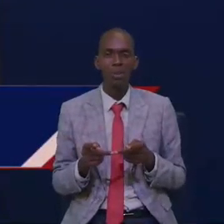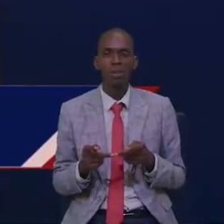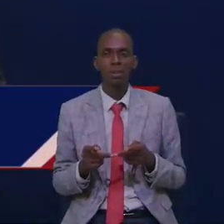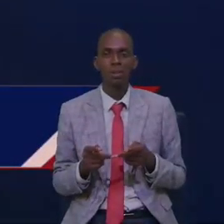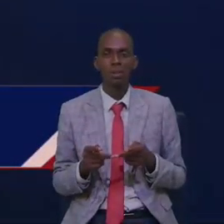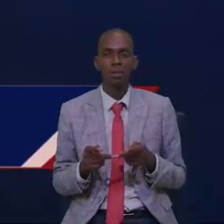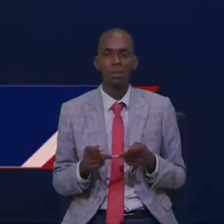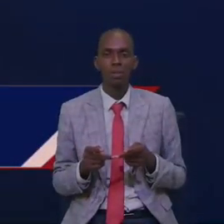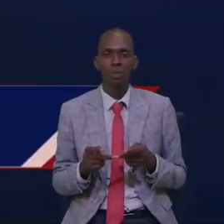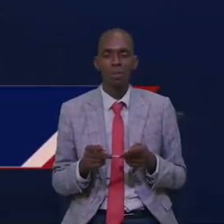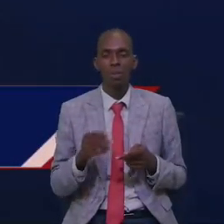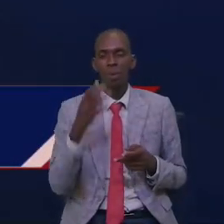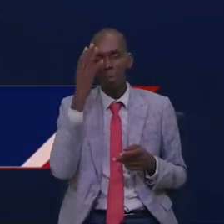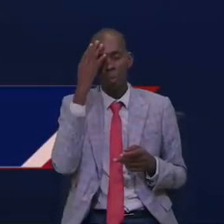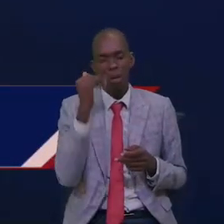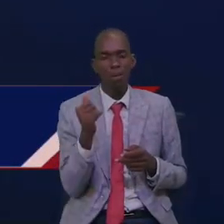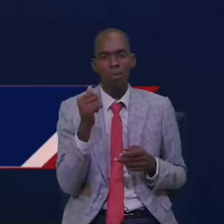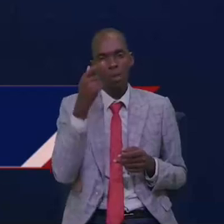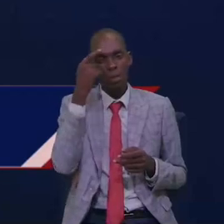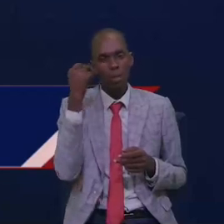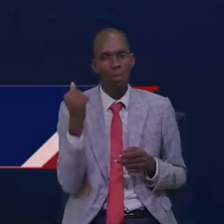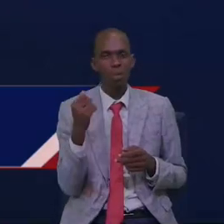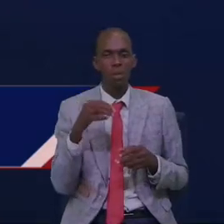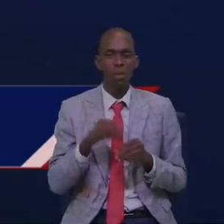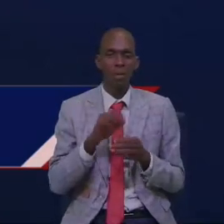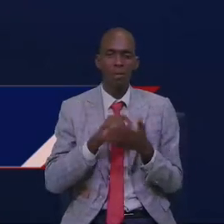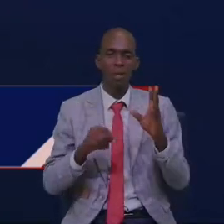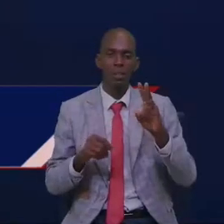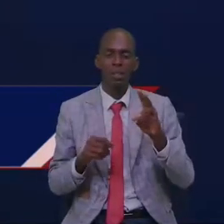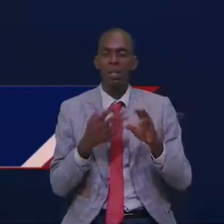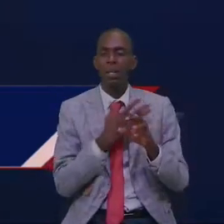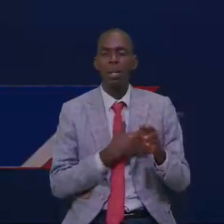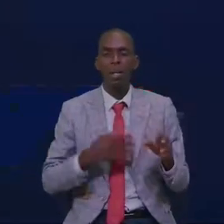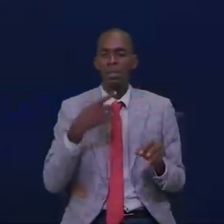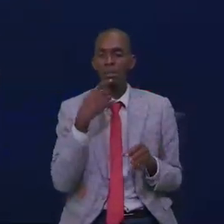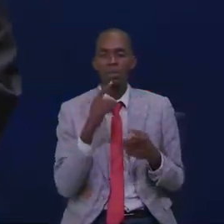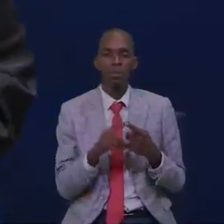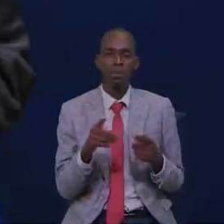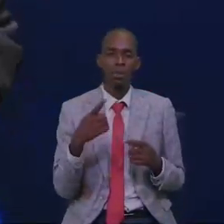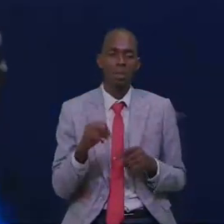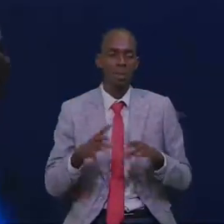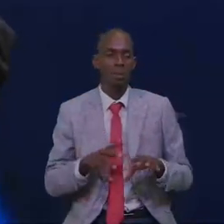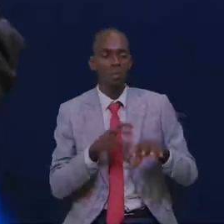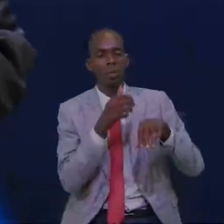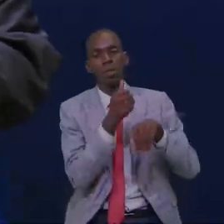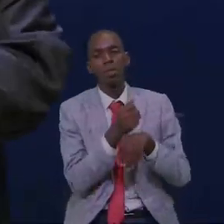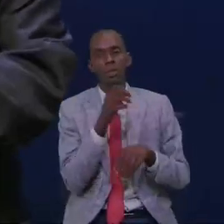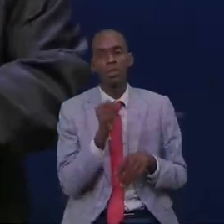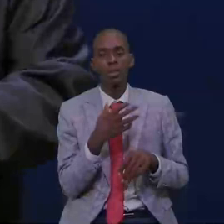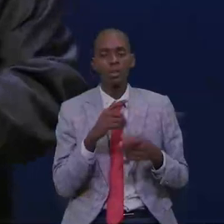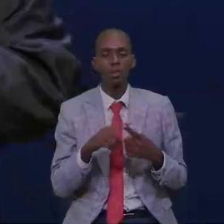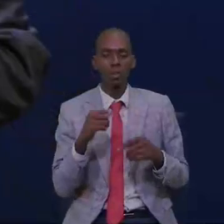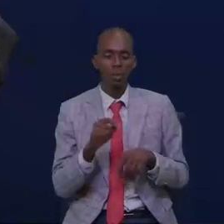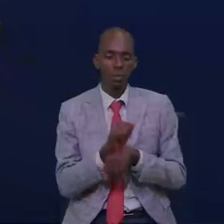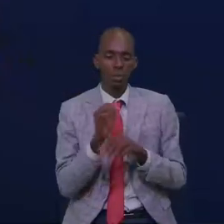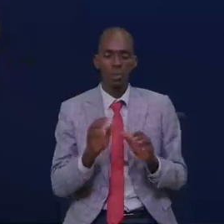Pourquoi? Verset 16. Et il disait aux montagnes et aux rochers,